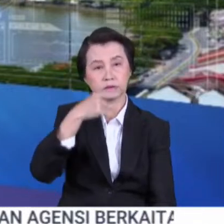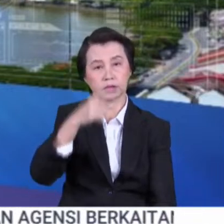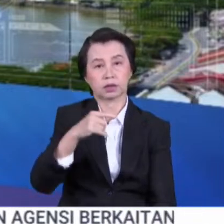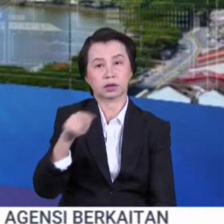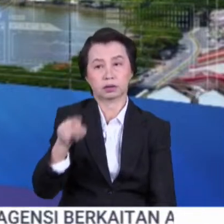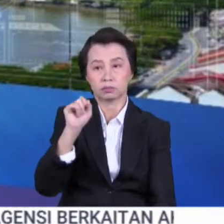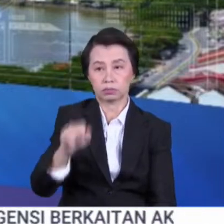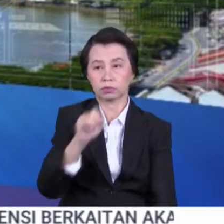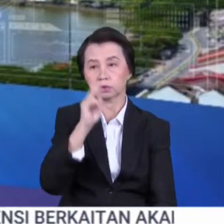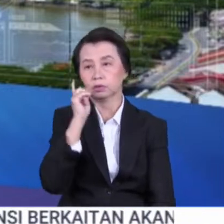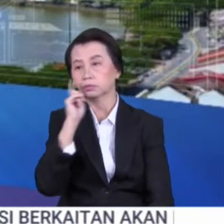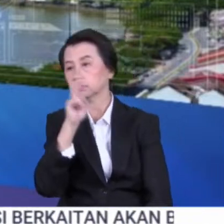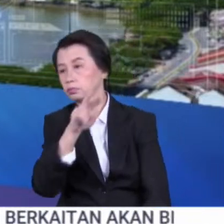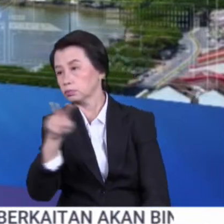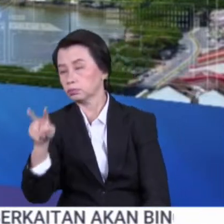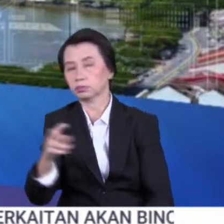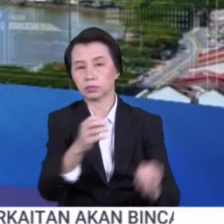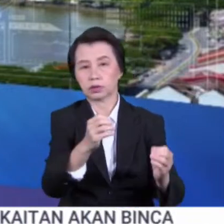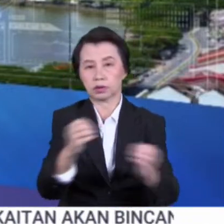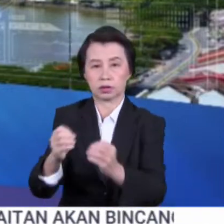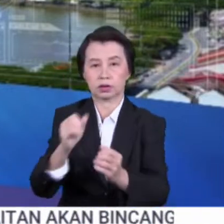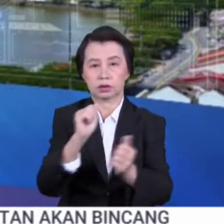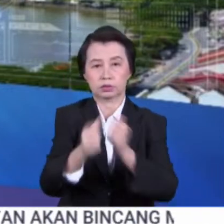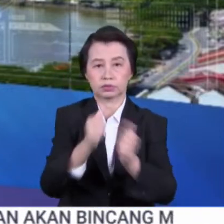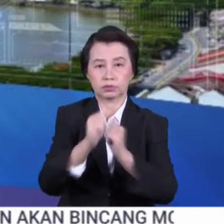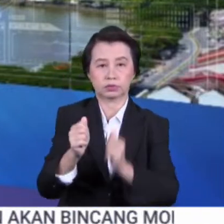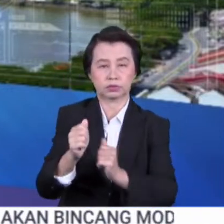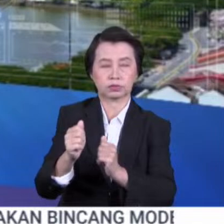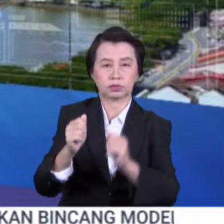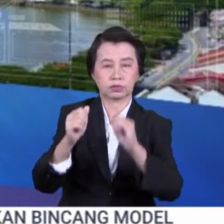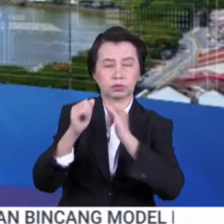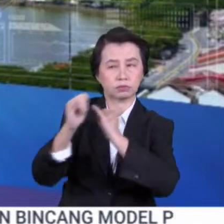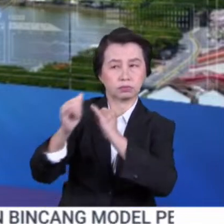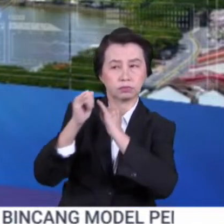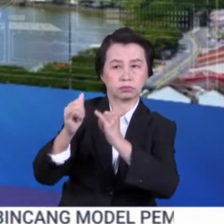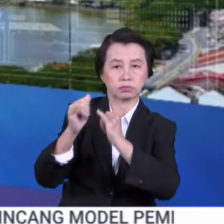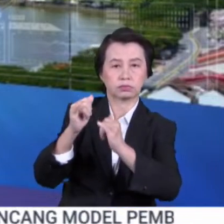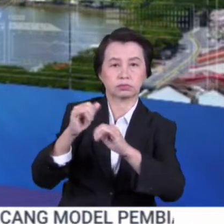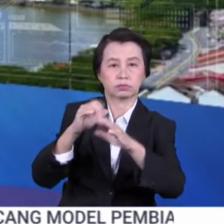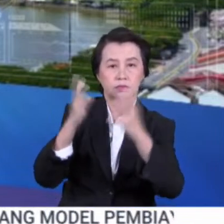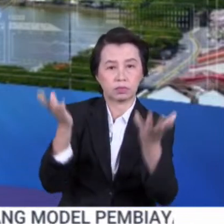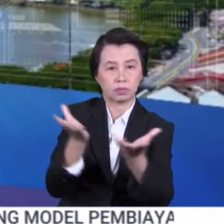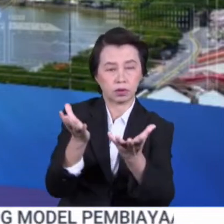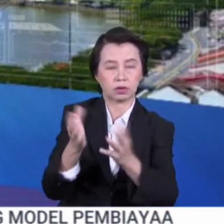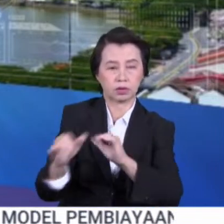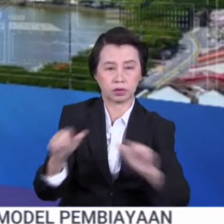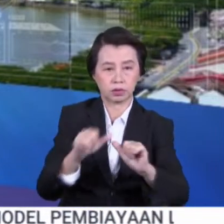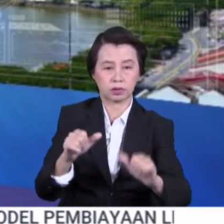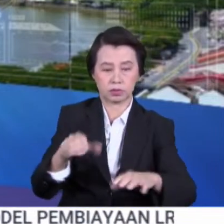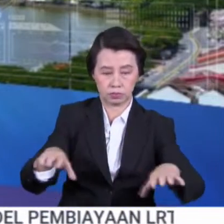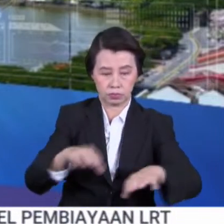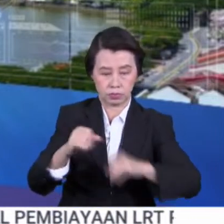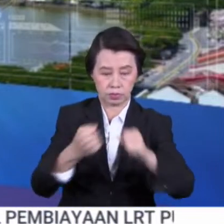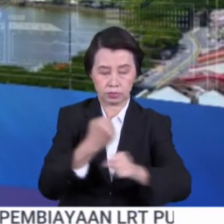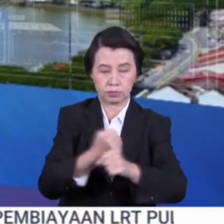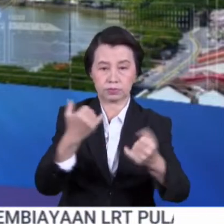ini dapat dilihat daripada penganjuran acara sukan bertaraf antarabangsa yang giat dilaksanakan pada tahun ini.